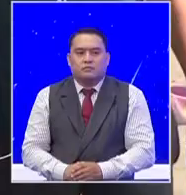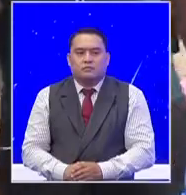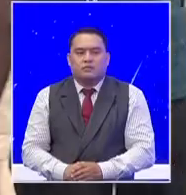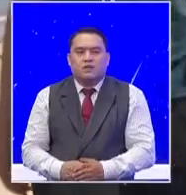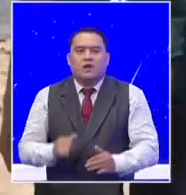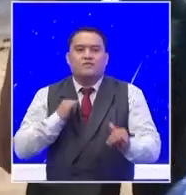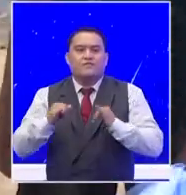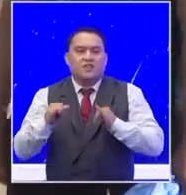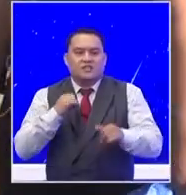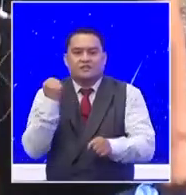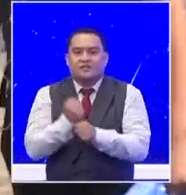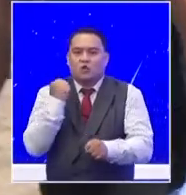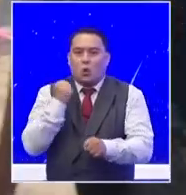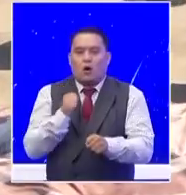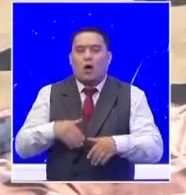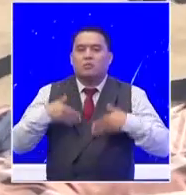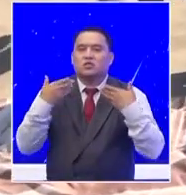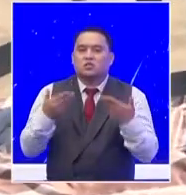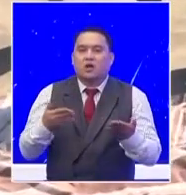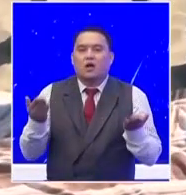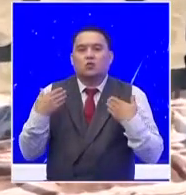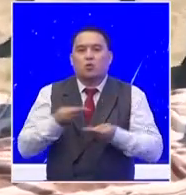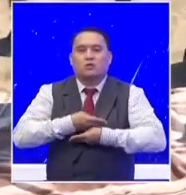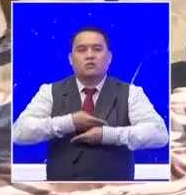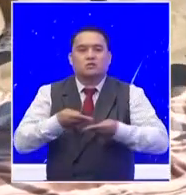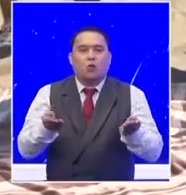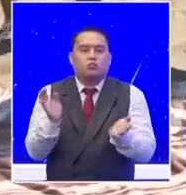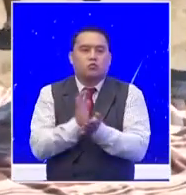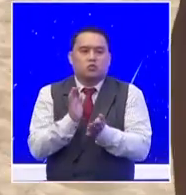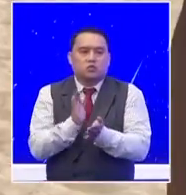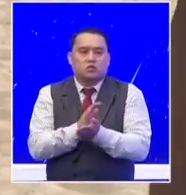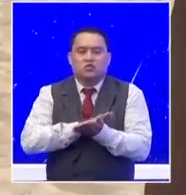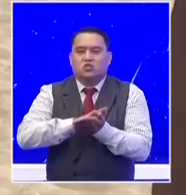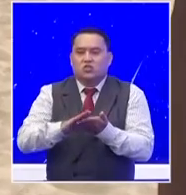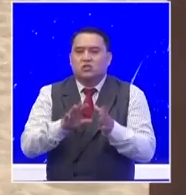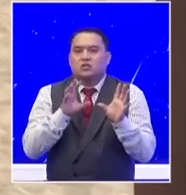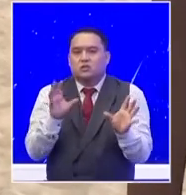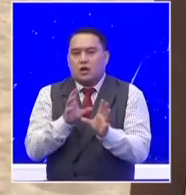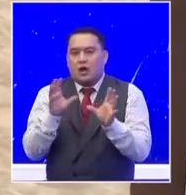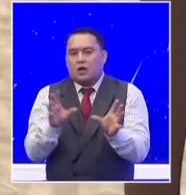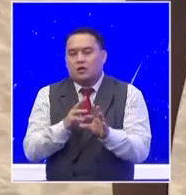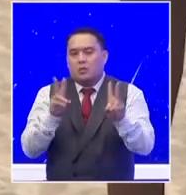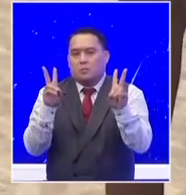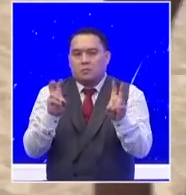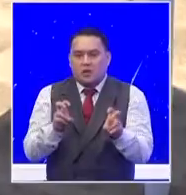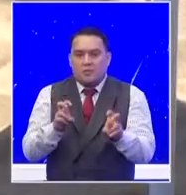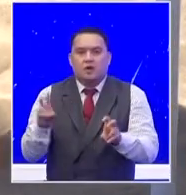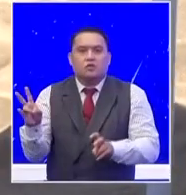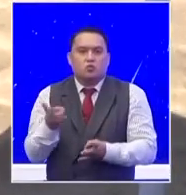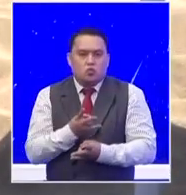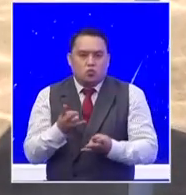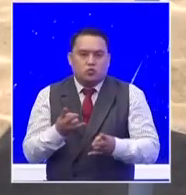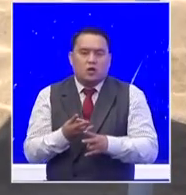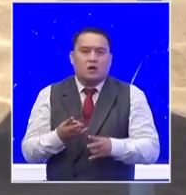Вежливо, но строго. Экологи обращались к отдыхающим, раздавая им пакеты для мусора. Чистота прибрежной территории – важная тема, но зачастую